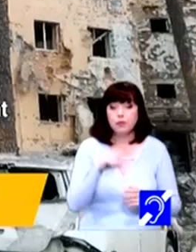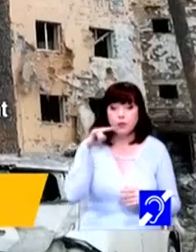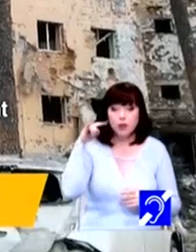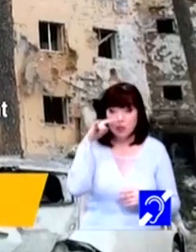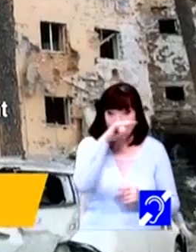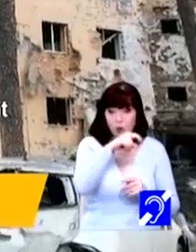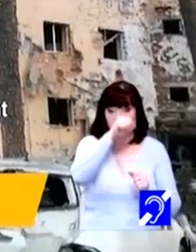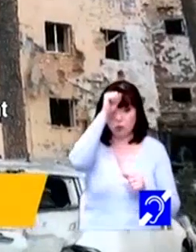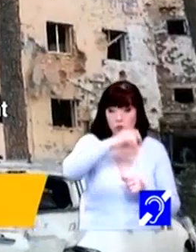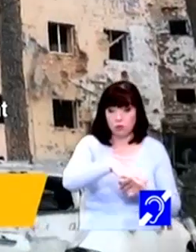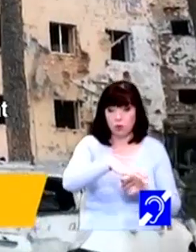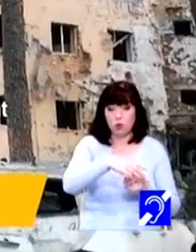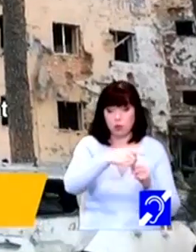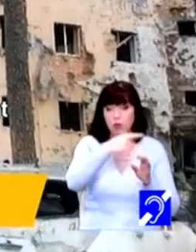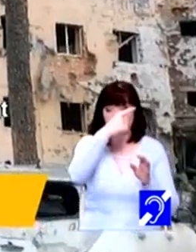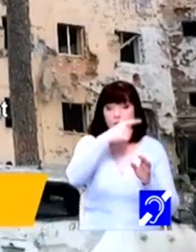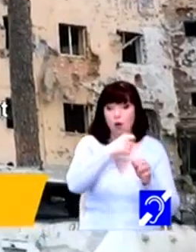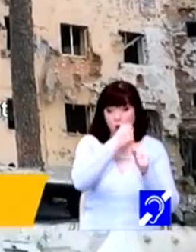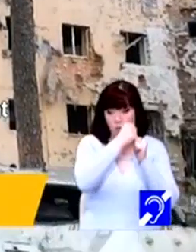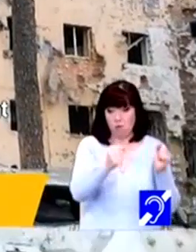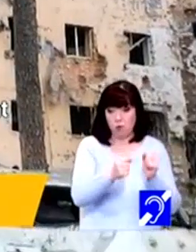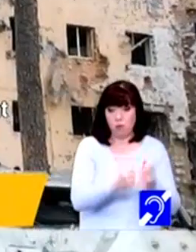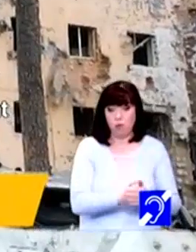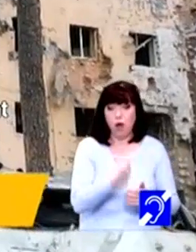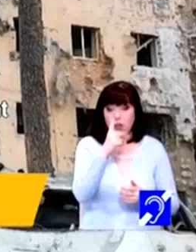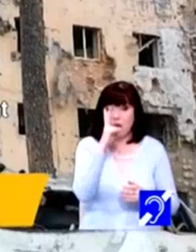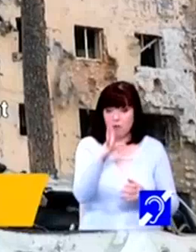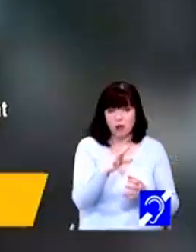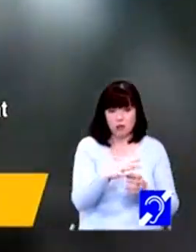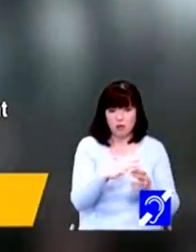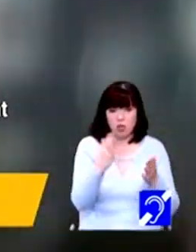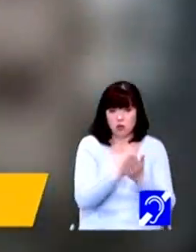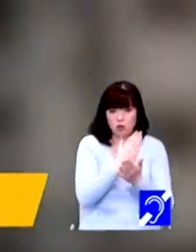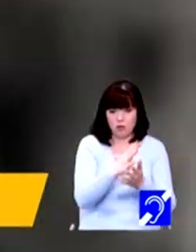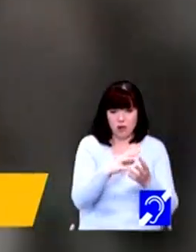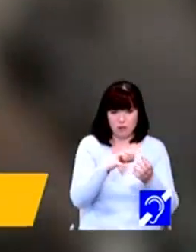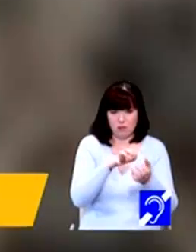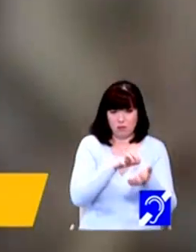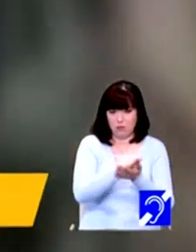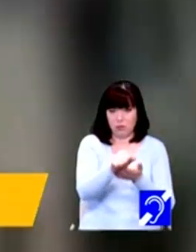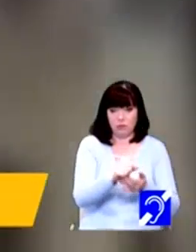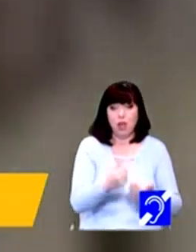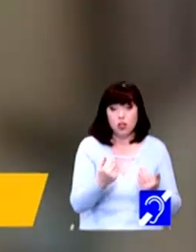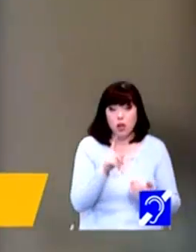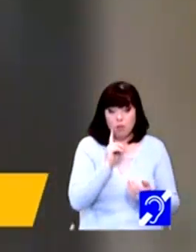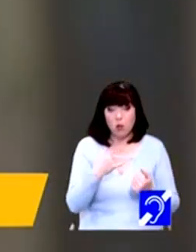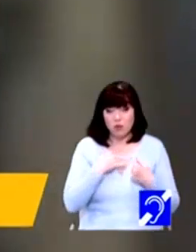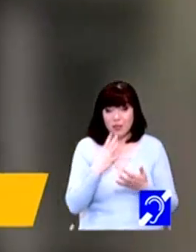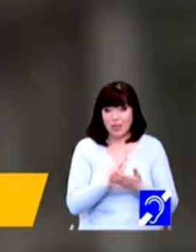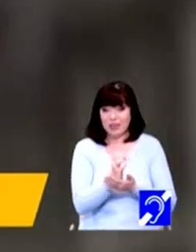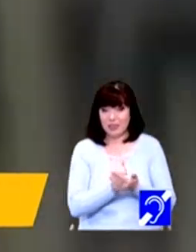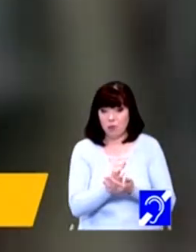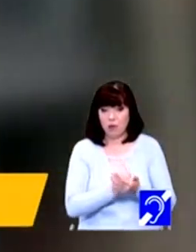самолета сбросили ракету. Одну квартиру полностью разворотила. Сейчас у нас пока что есть запасы, но